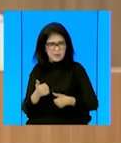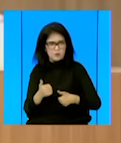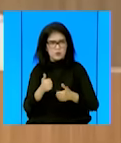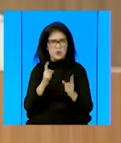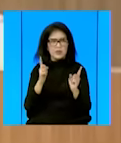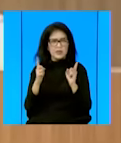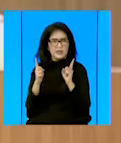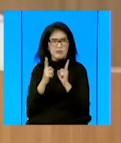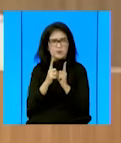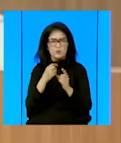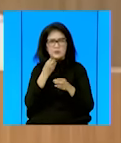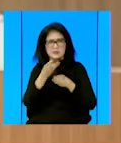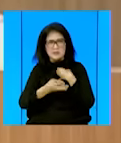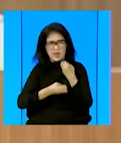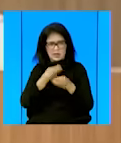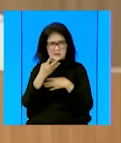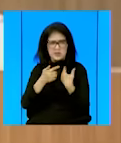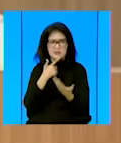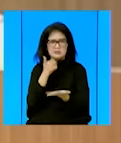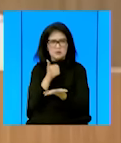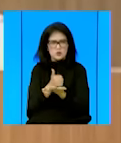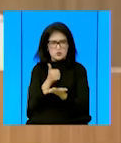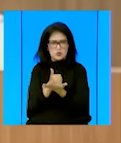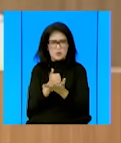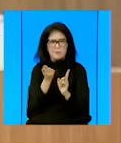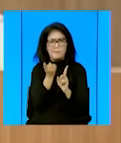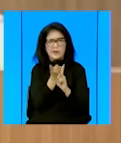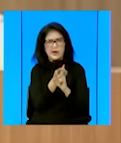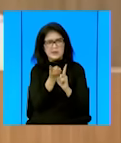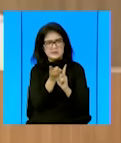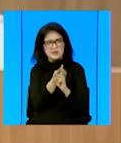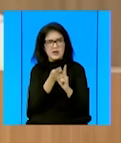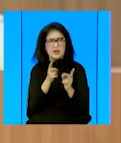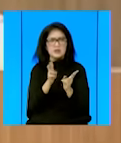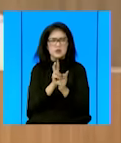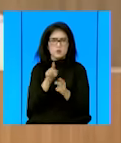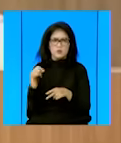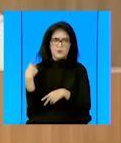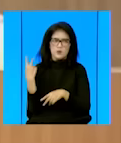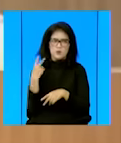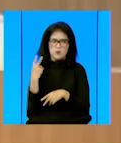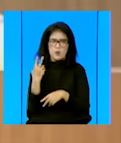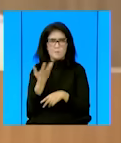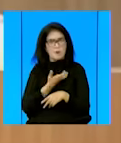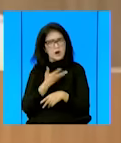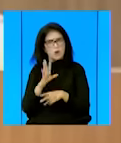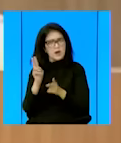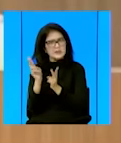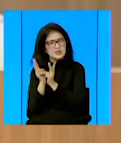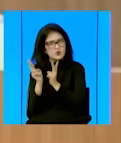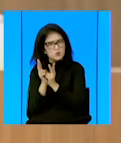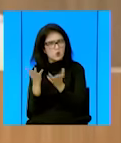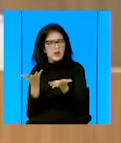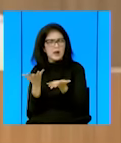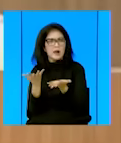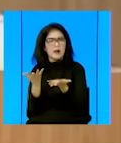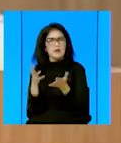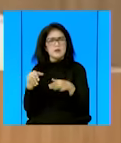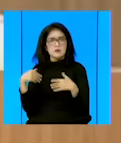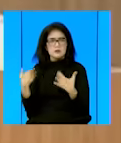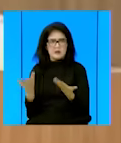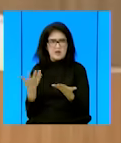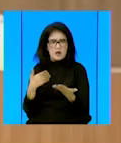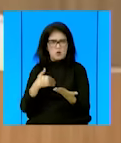pengadu menerangkan bahwa teradu memaksa untuk melakukan hubungan badan. Pengadu menolak permintaan